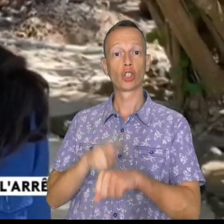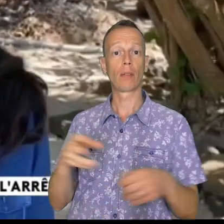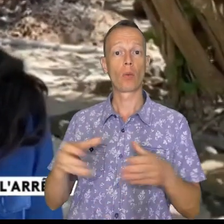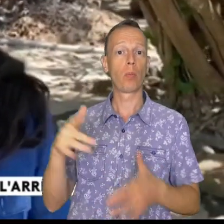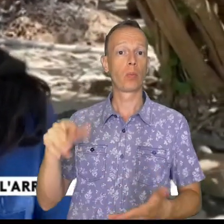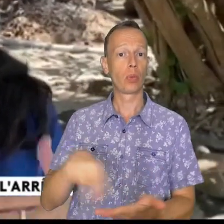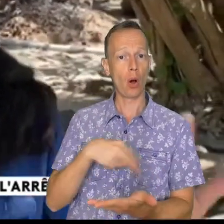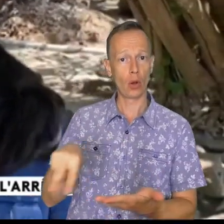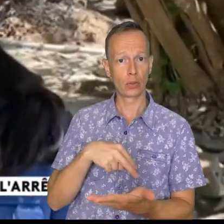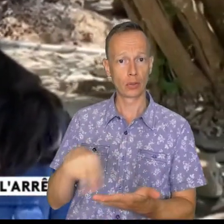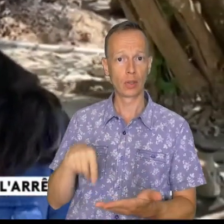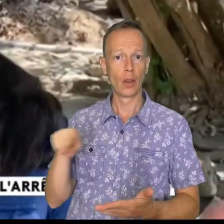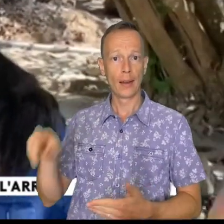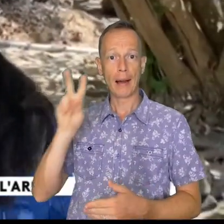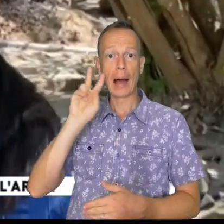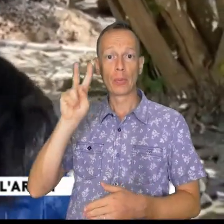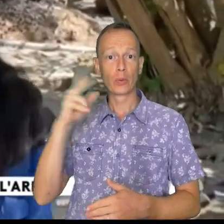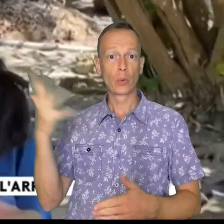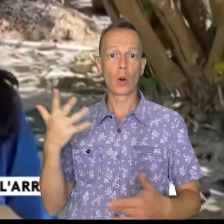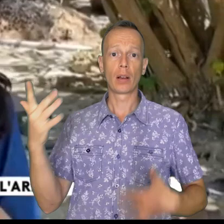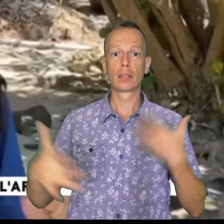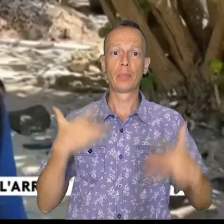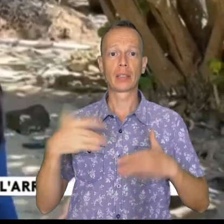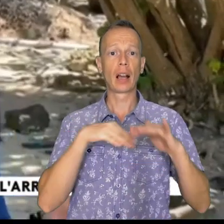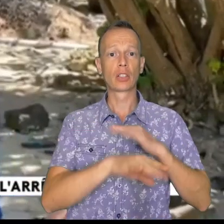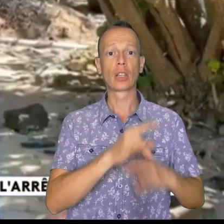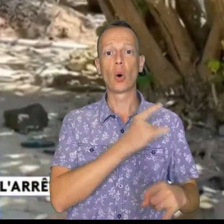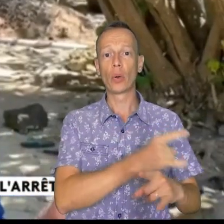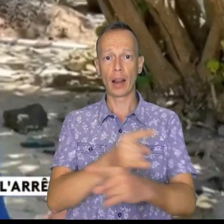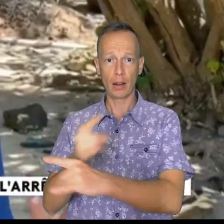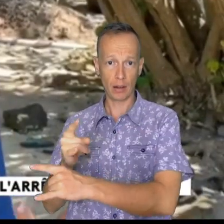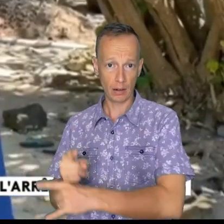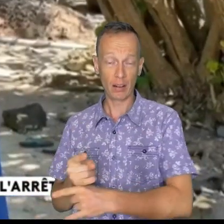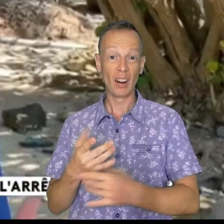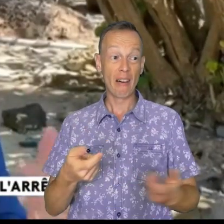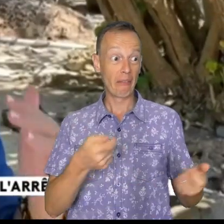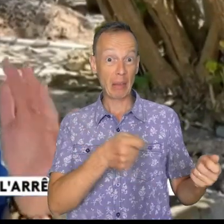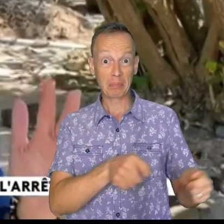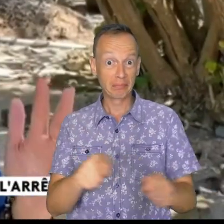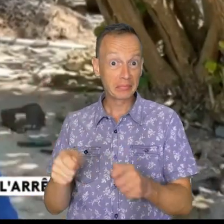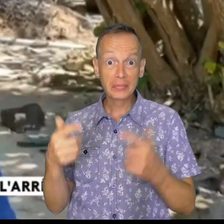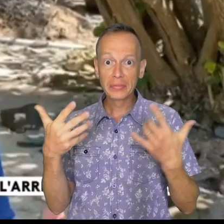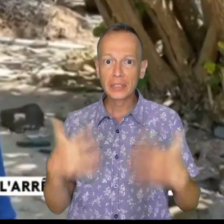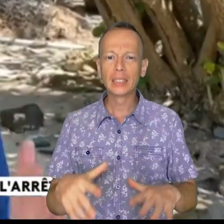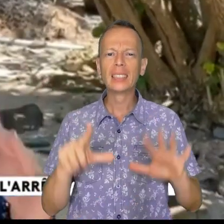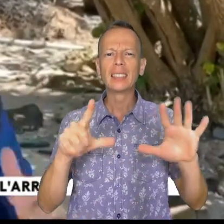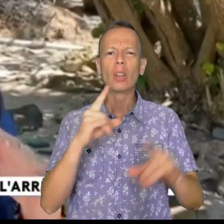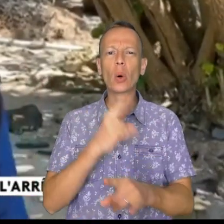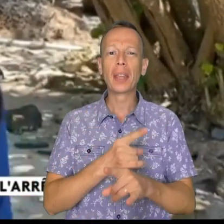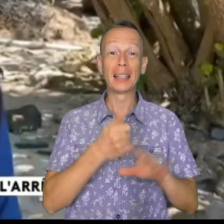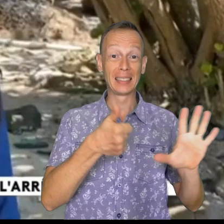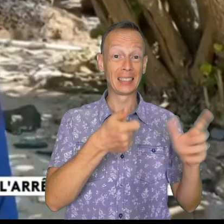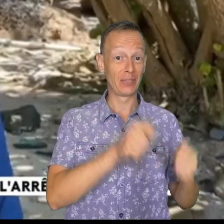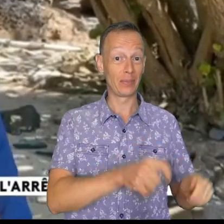de danse qui se produisait dans les hôtels, puisque les hôtels sont fermés ici à Bora Bora. Sur les 7 hôtels, 6